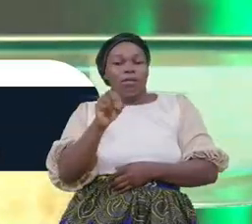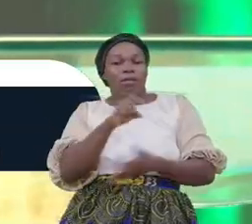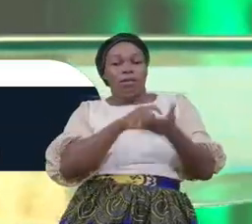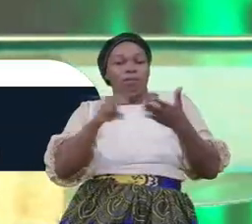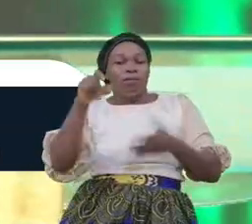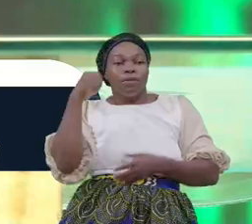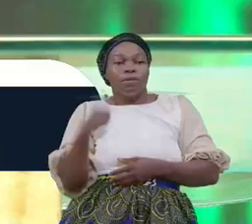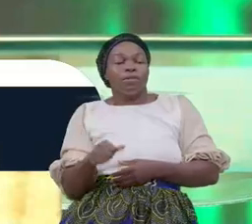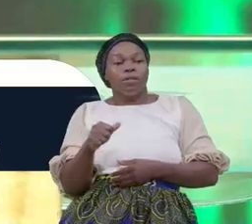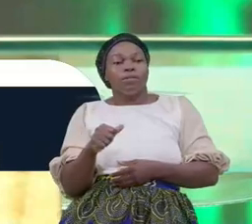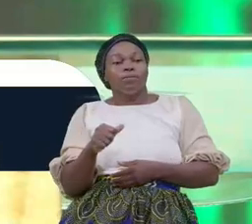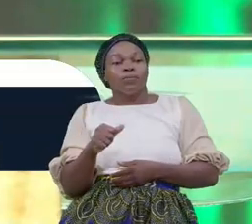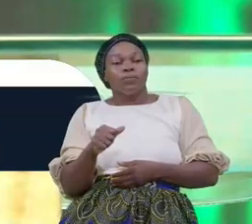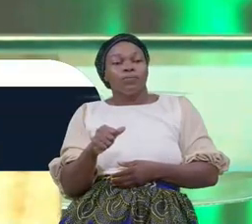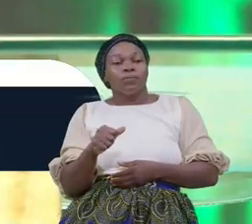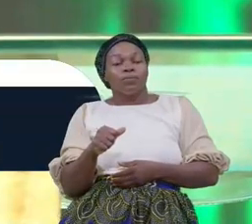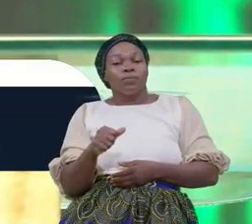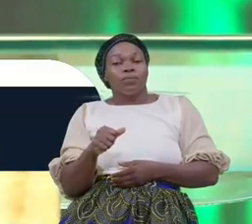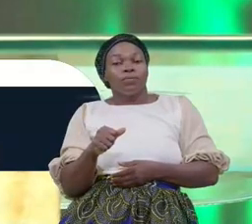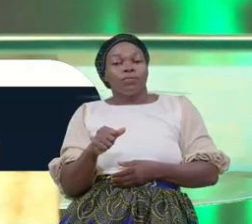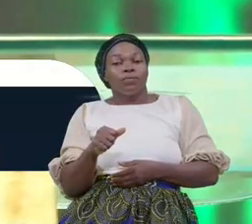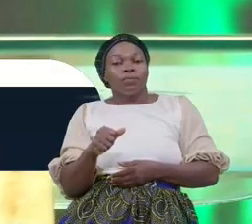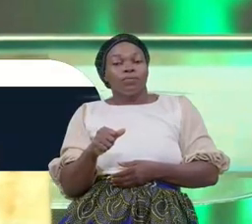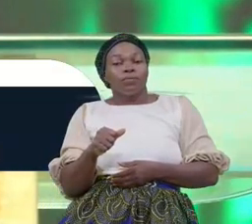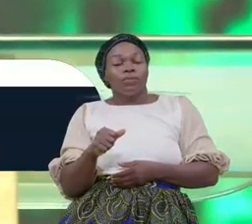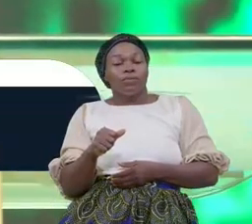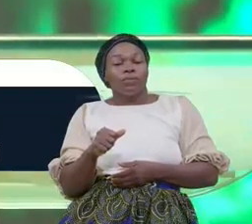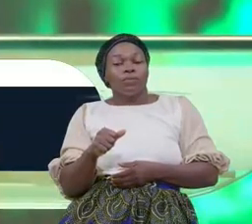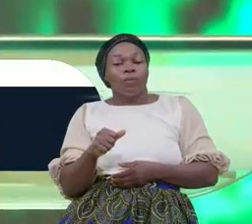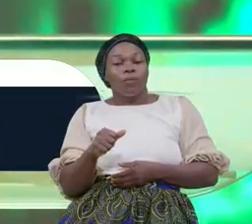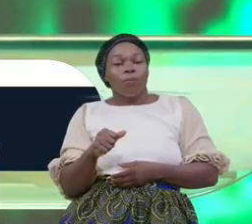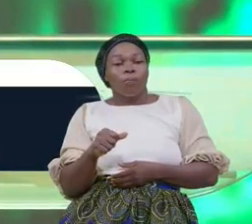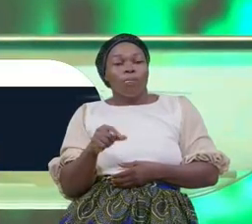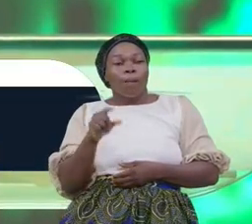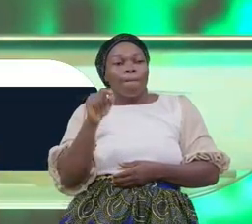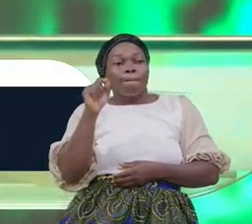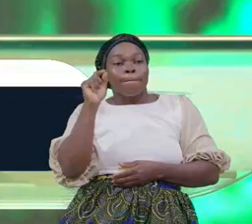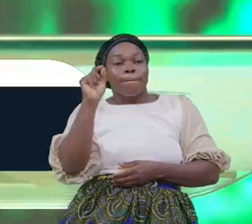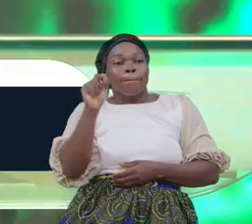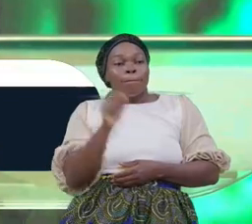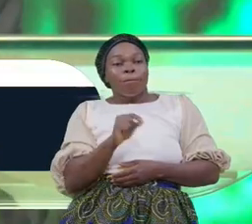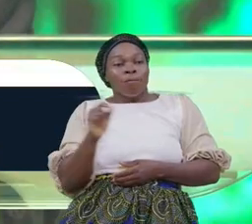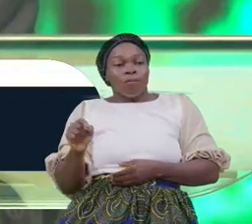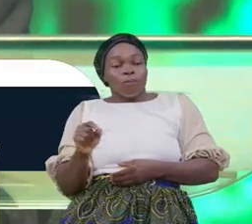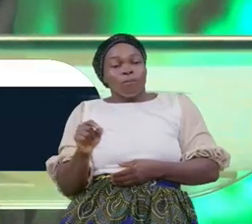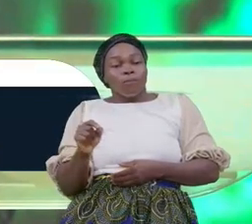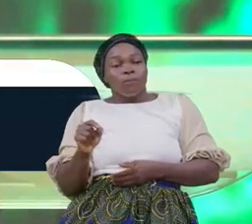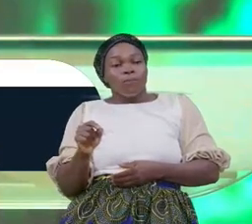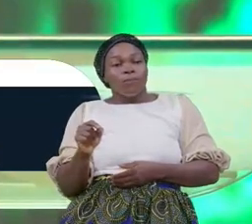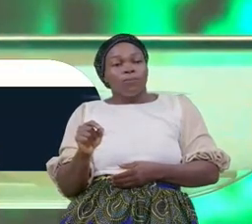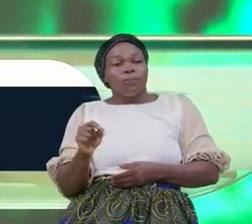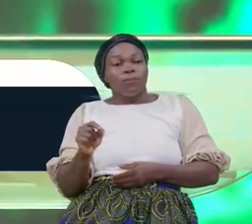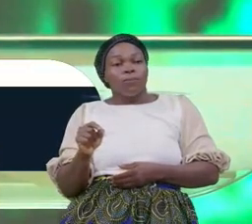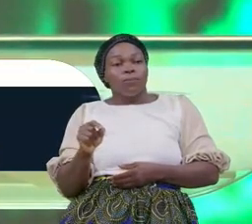Jérémie au chapitre 30, Jérémie 30, verset 10, Jérémie